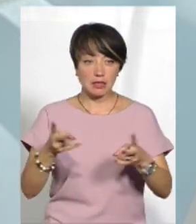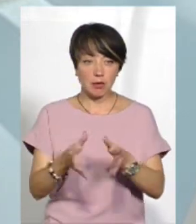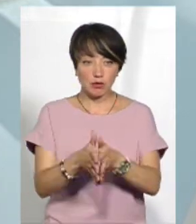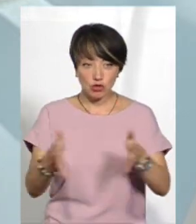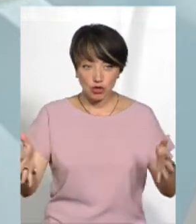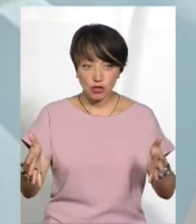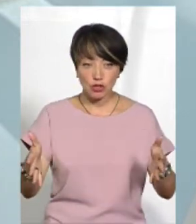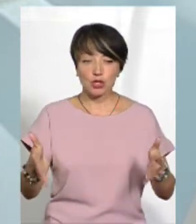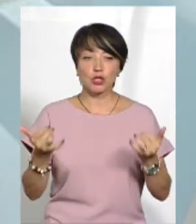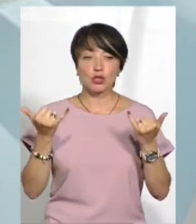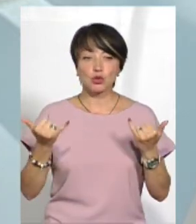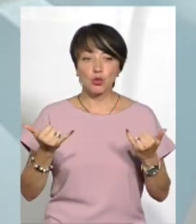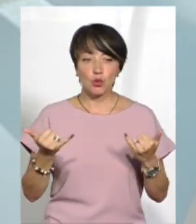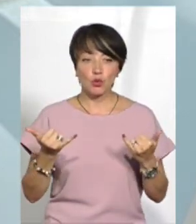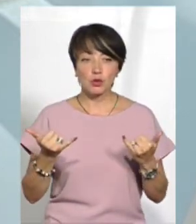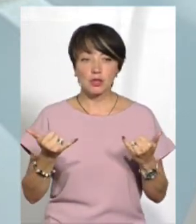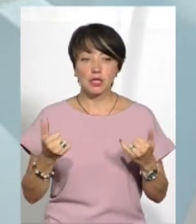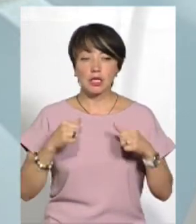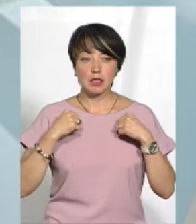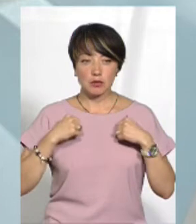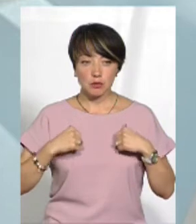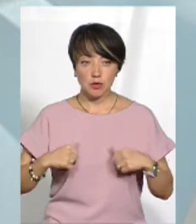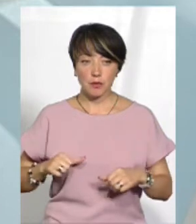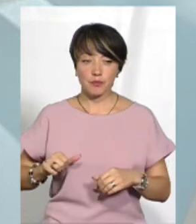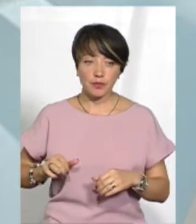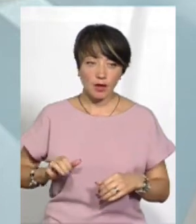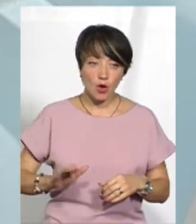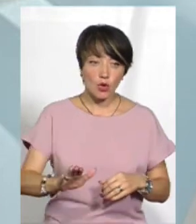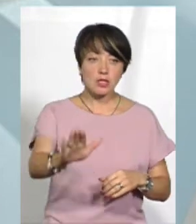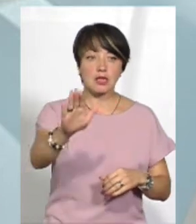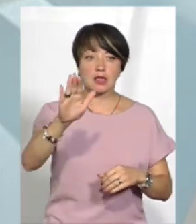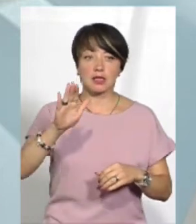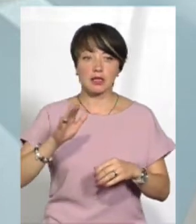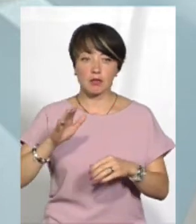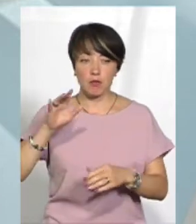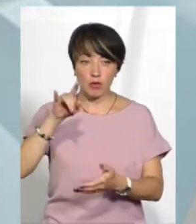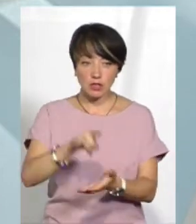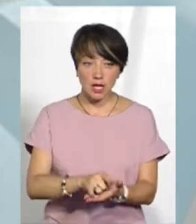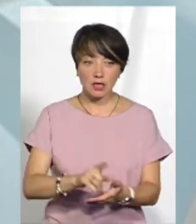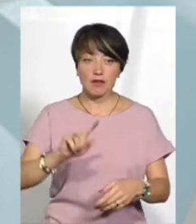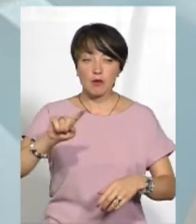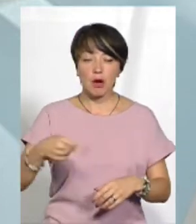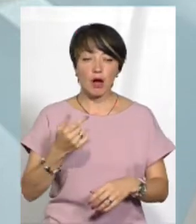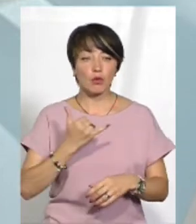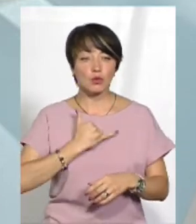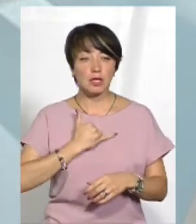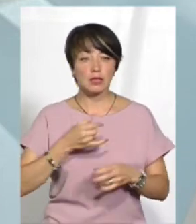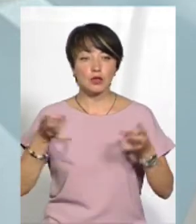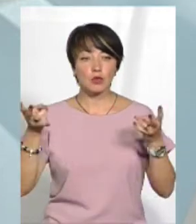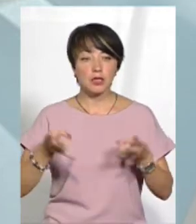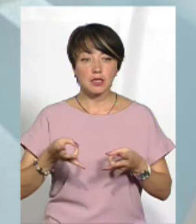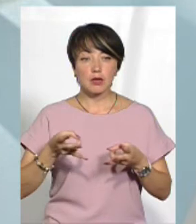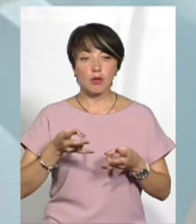Сьогодні безпечний розгін повітряного судна і його посадки вимагають нас